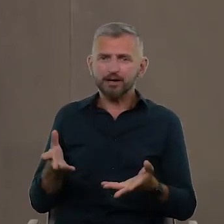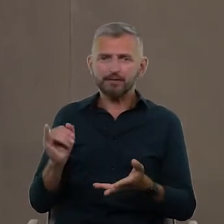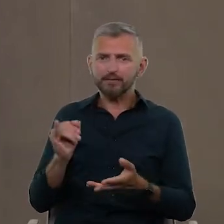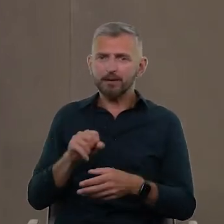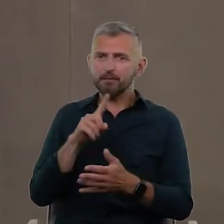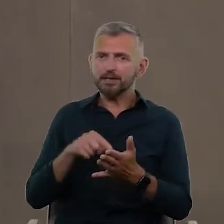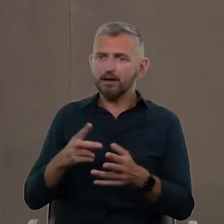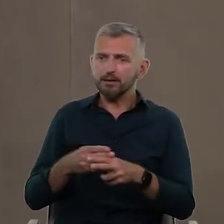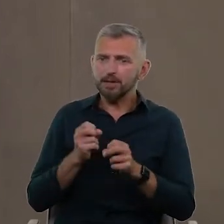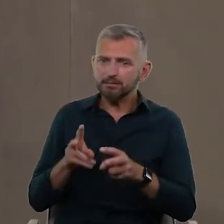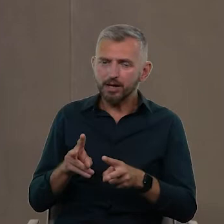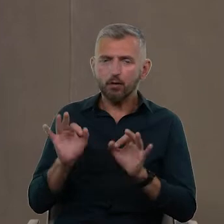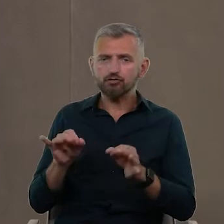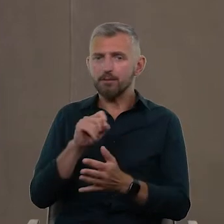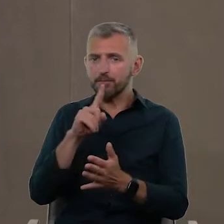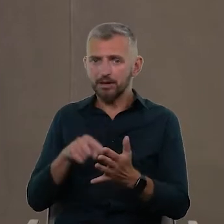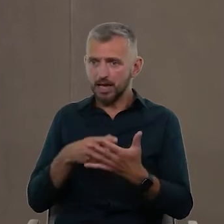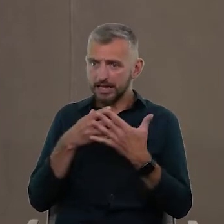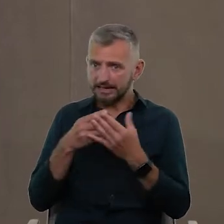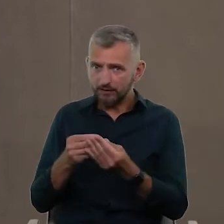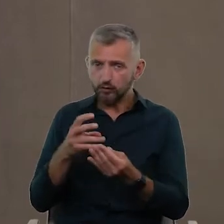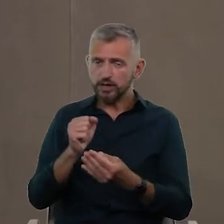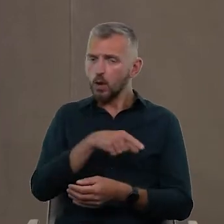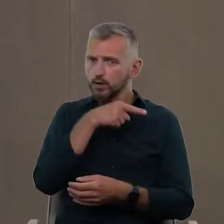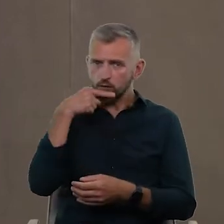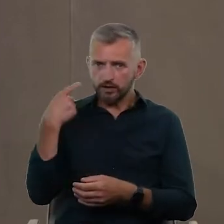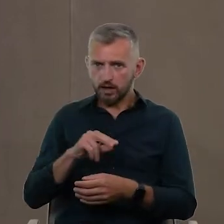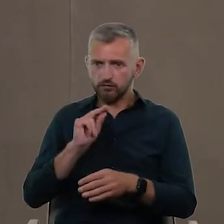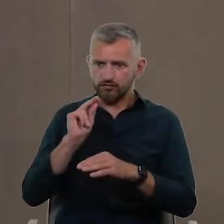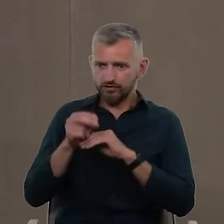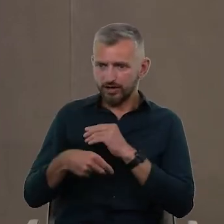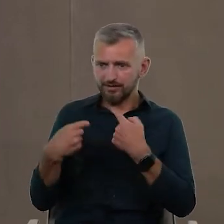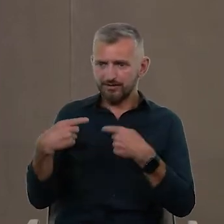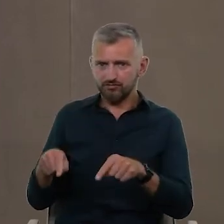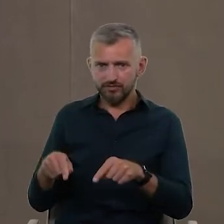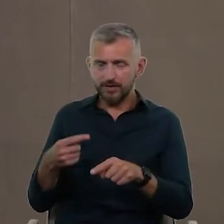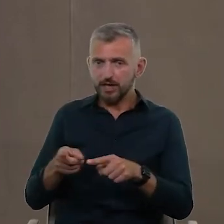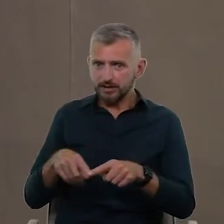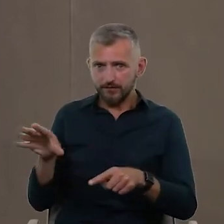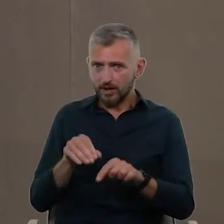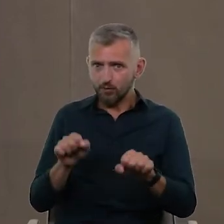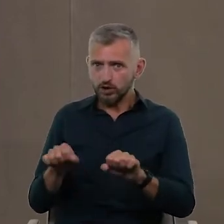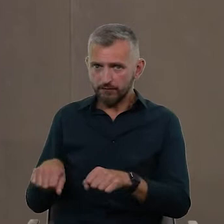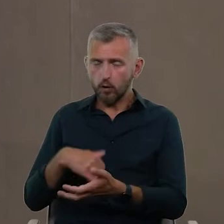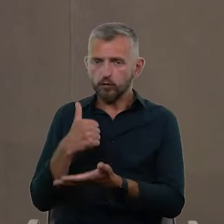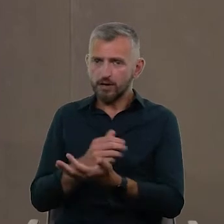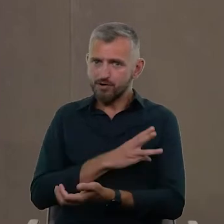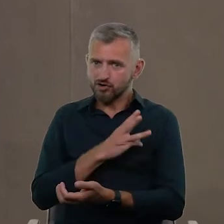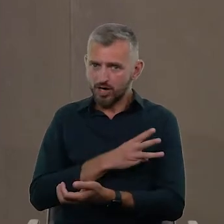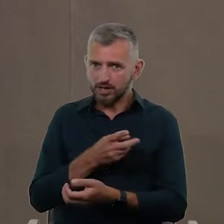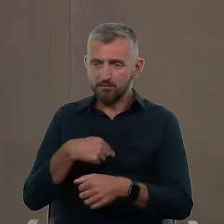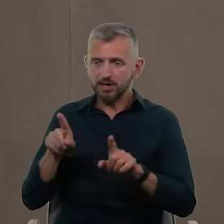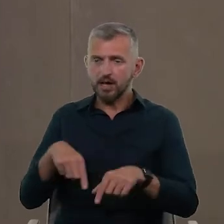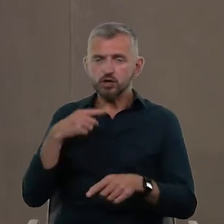питання безпеки, хоча питання тиснути на Російську Федерацію через інші інструменти, це все можливо, да? Головне бажання. Але ми